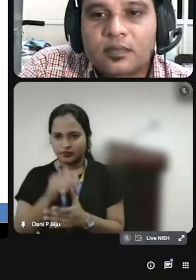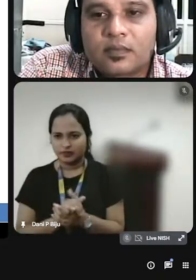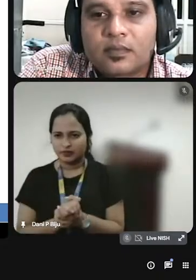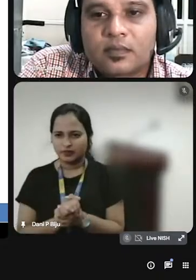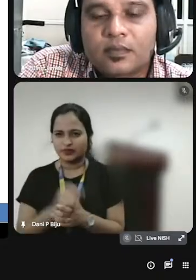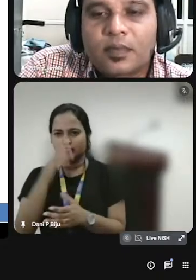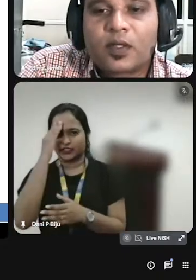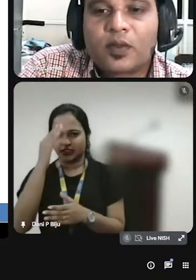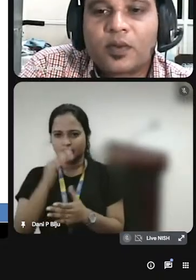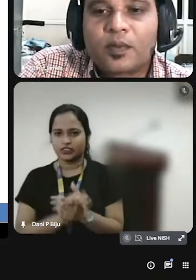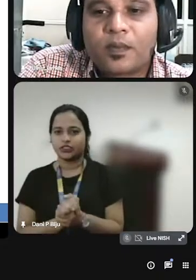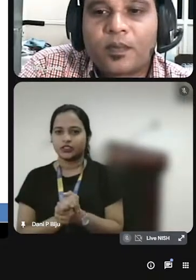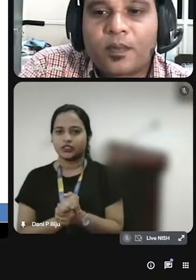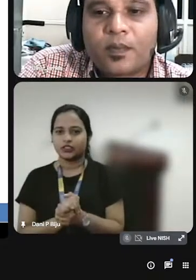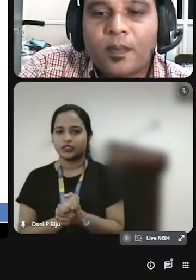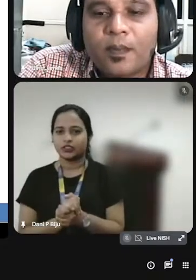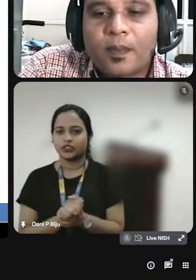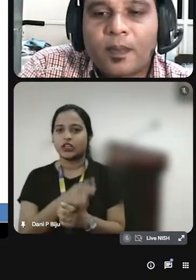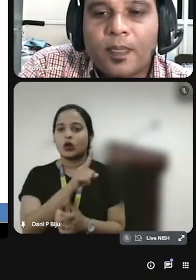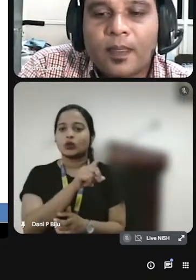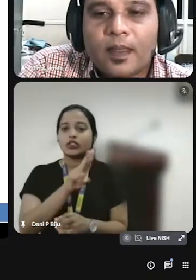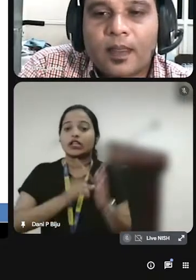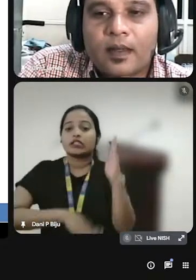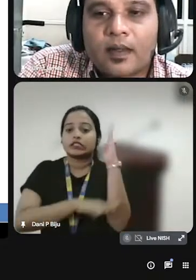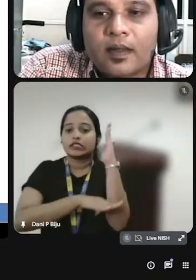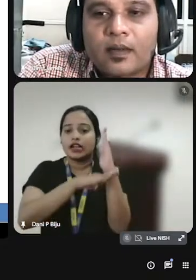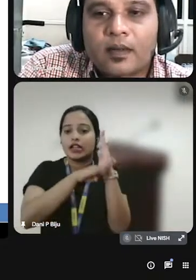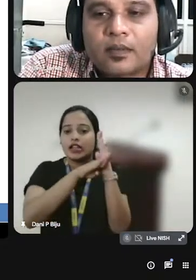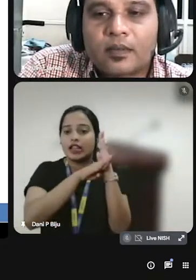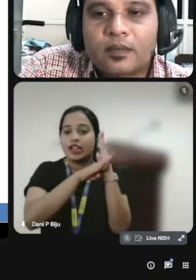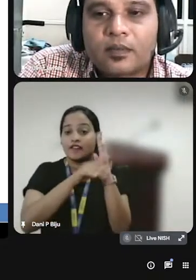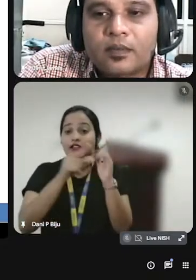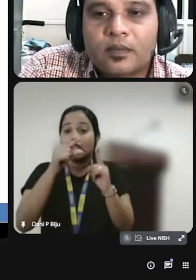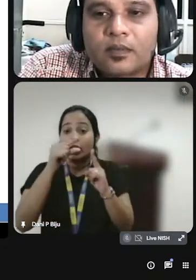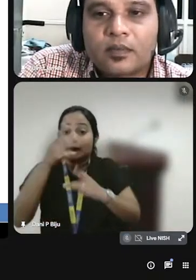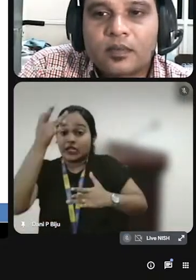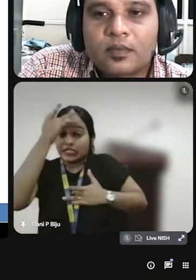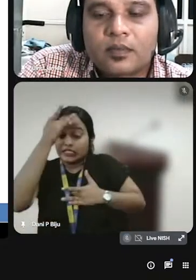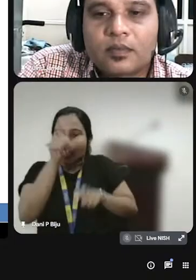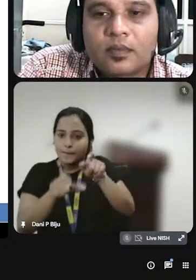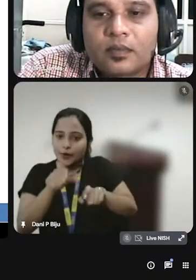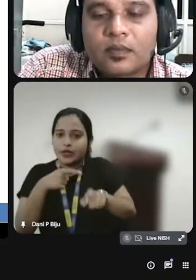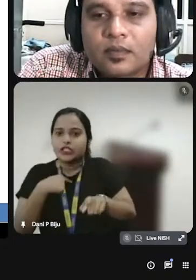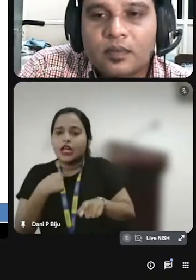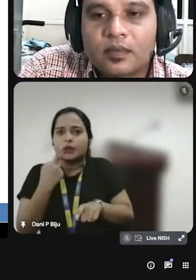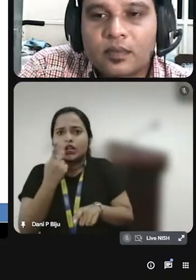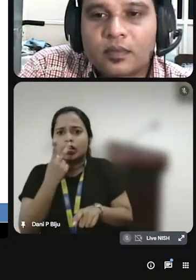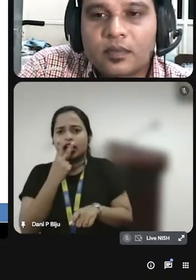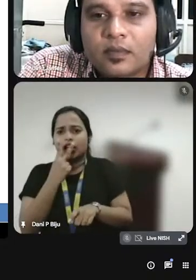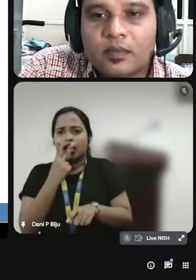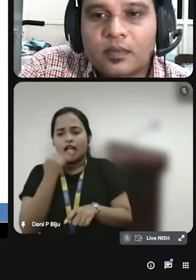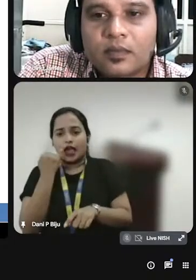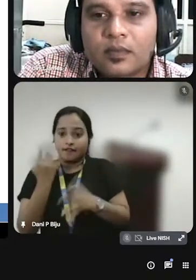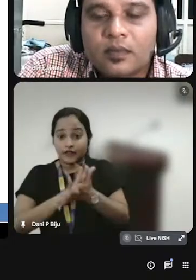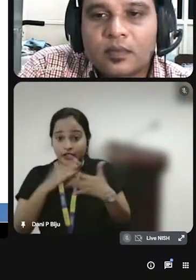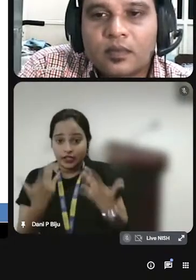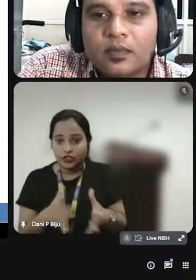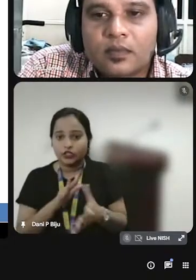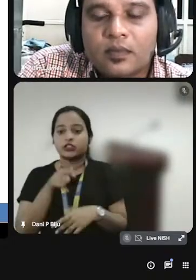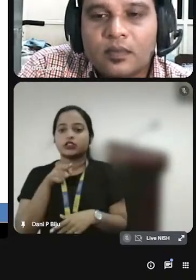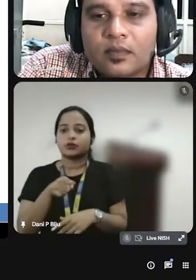ഹലോ സർ. പിന്നെ ഈ 1-2 സ്റ്റേജിലൊക്കെ എത്തിയ ഒരു പാർക്കിൻസൺസ് രോഗി നമ്മൾ ഐഡന്റിഫൈ ചെയ്ത് കഴിഞ്ഞാൽ അത് പൂർണ്ണമായിട്ട്